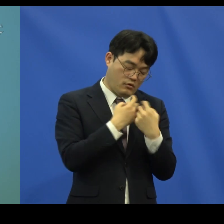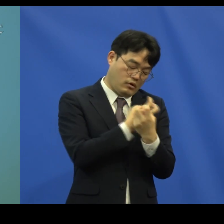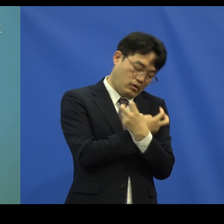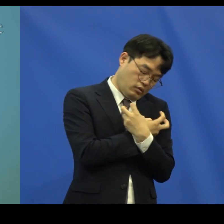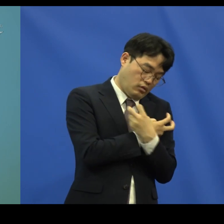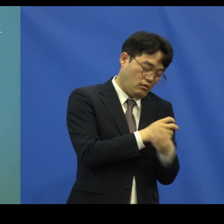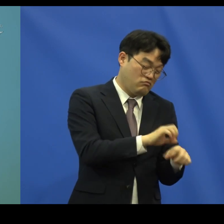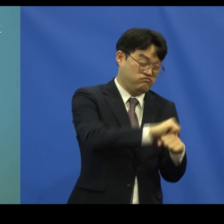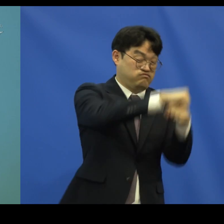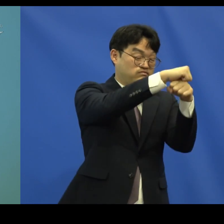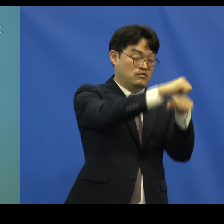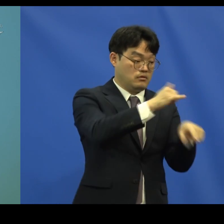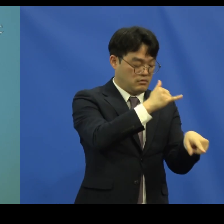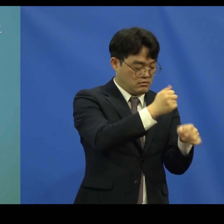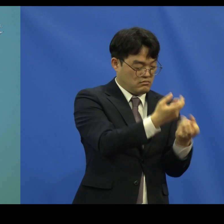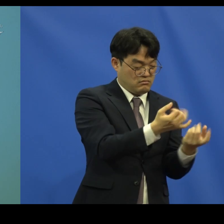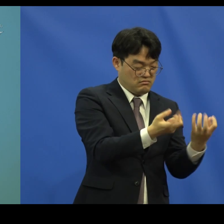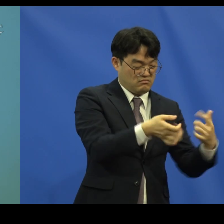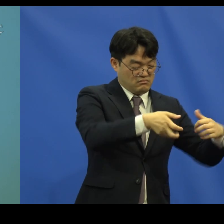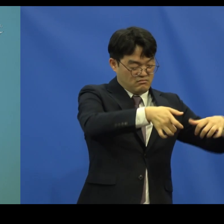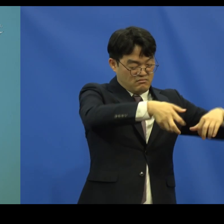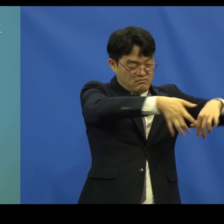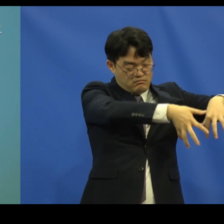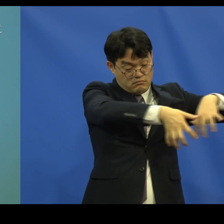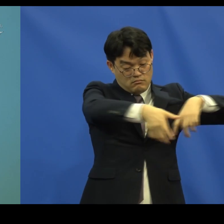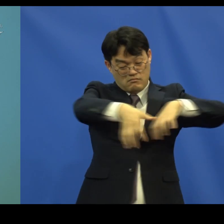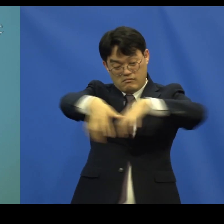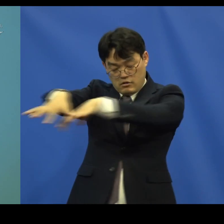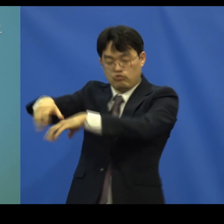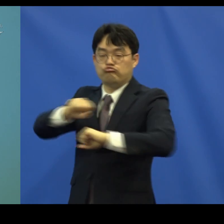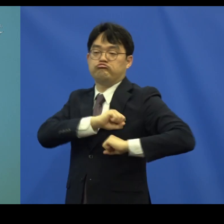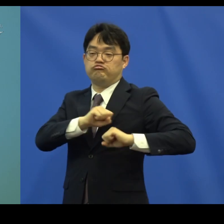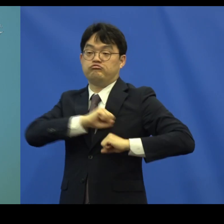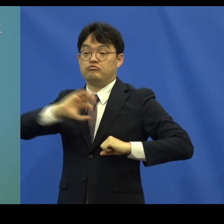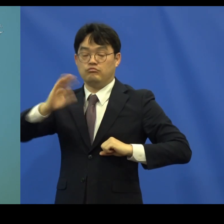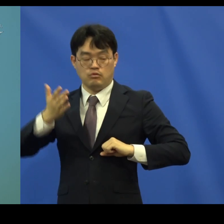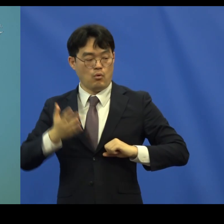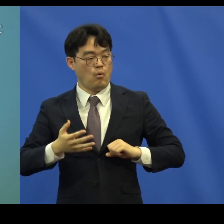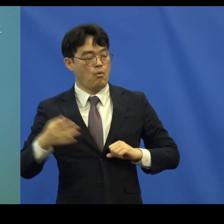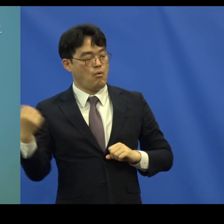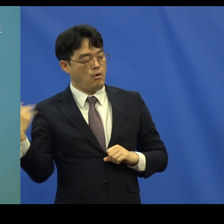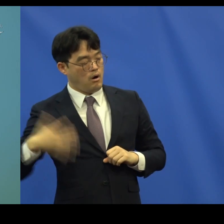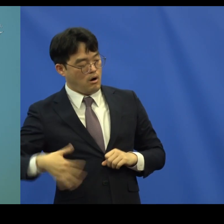그러니까 오늘도 성령이 임하시면